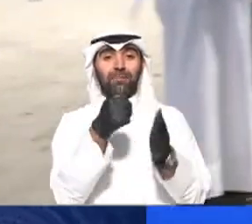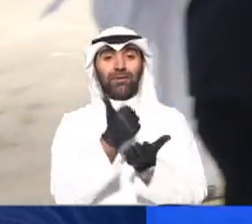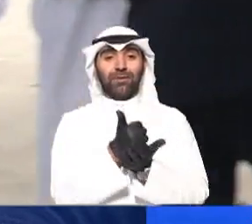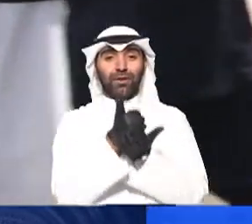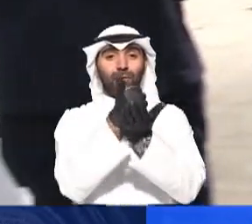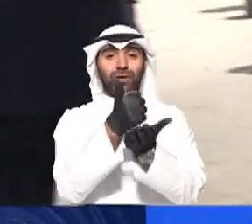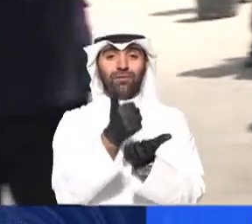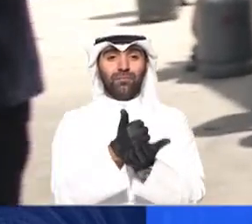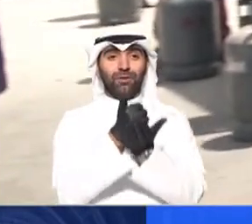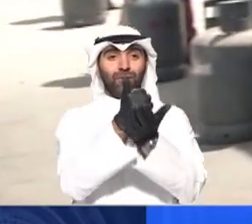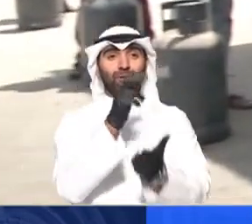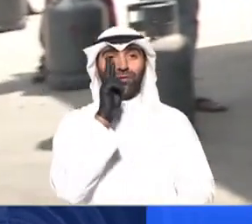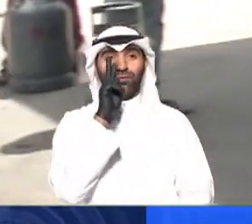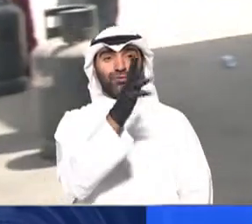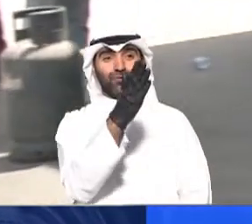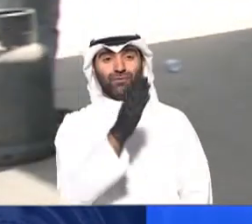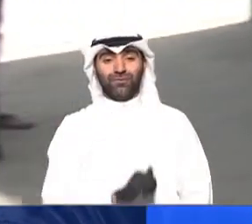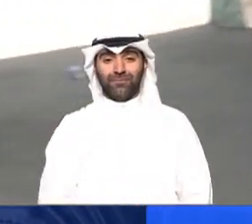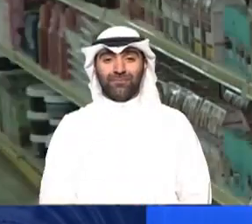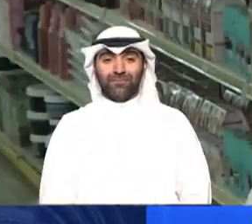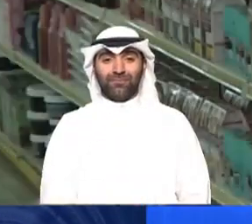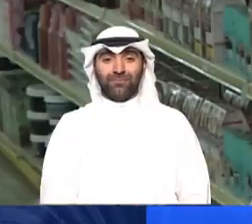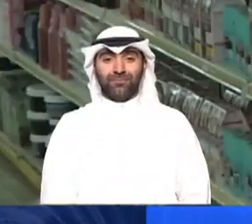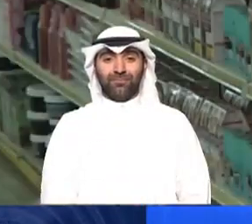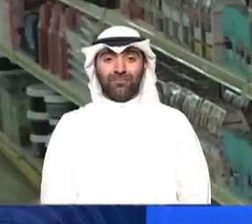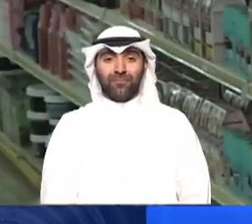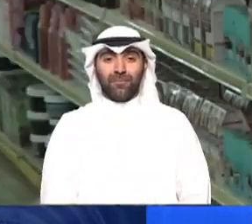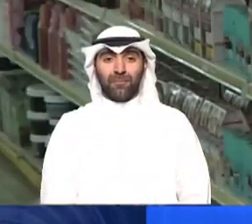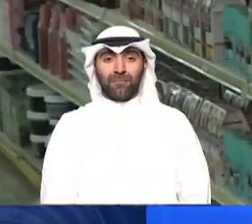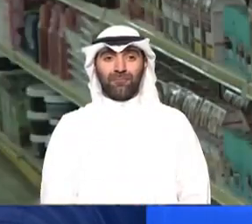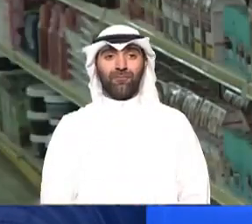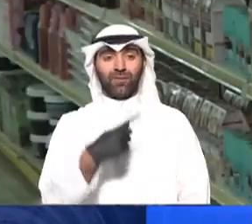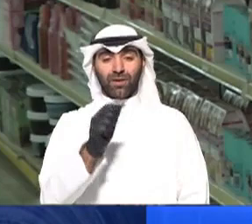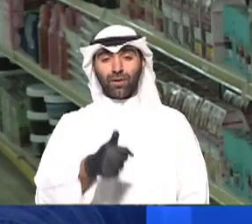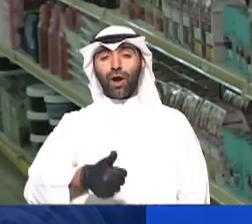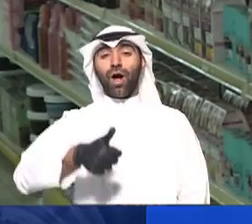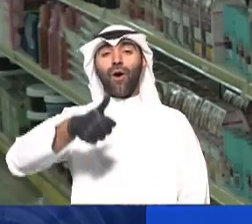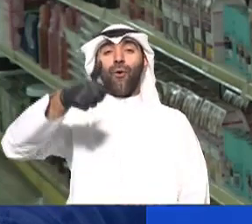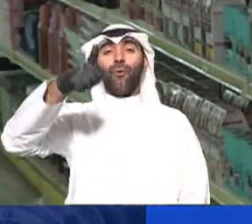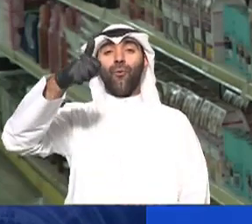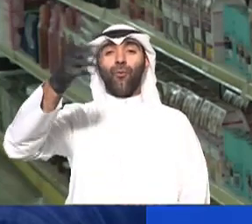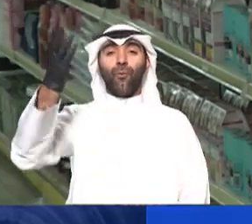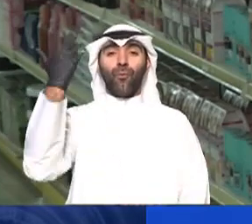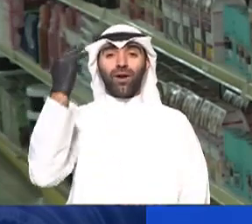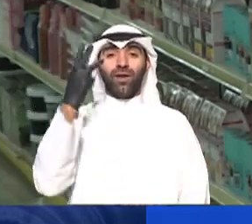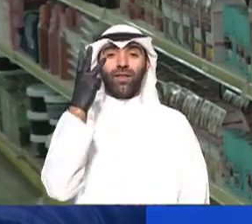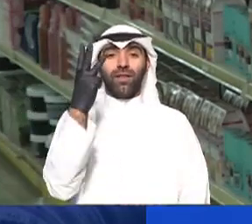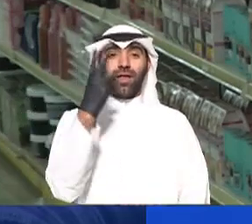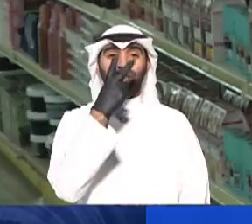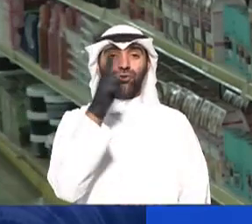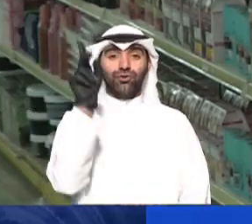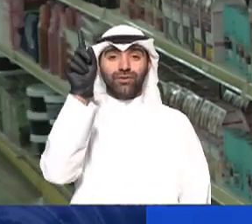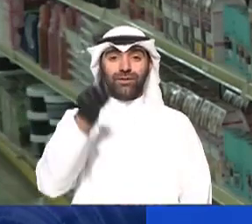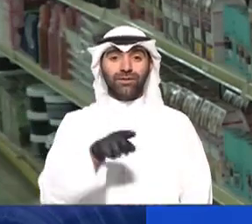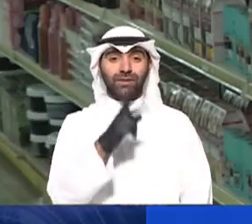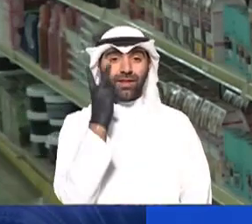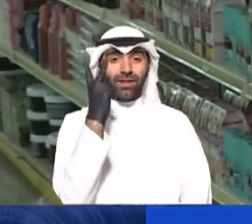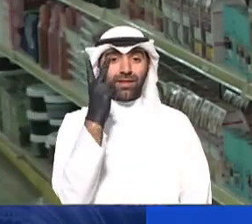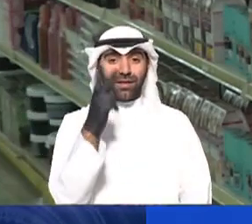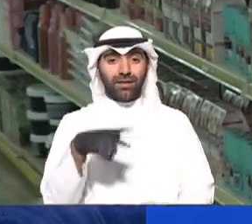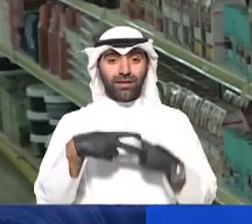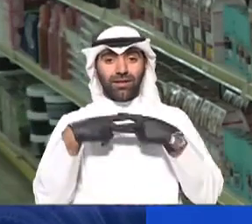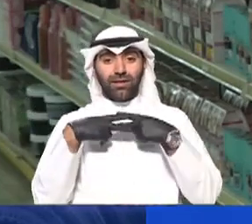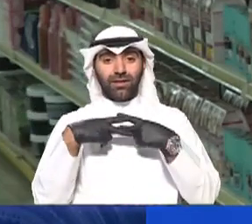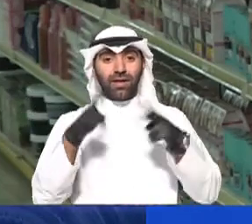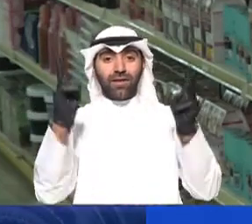هذه المنطقة. ومنذ يعني بداية الأزمة في 23/2 وحتى يومنا الحاضر، يعني